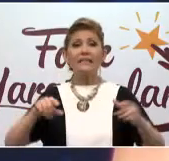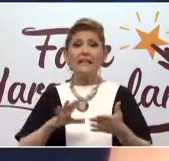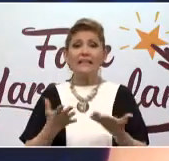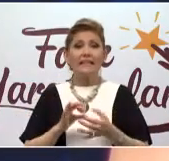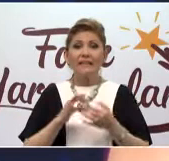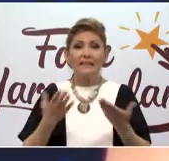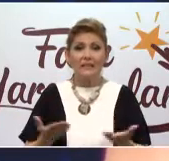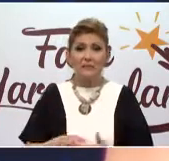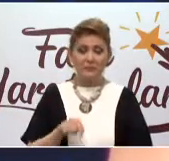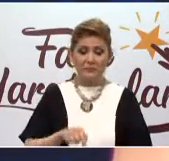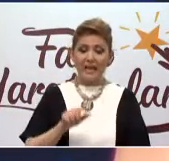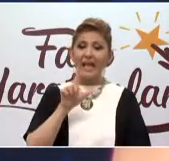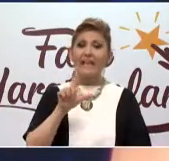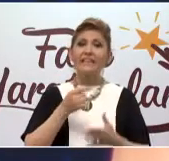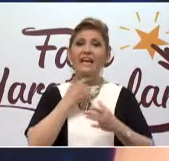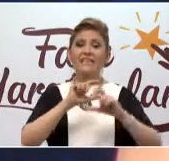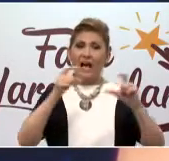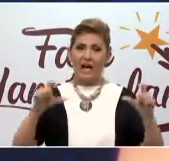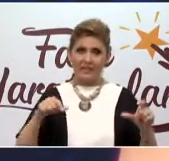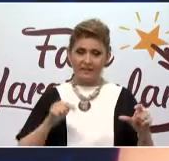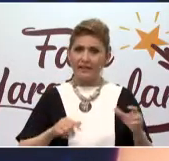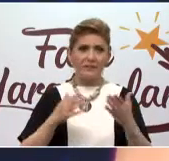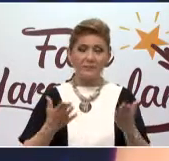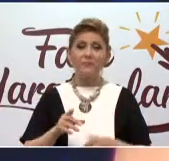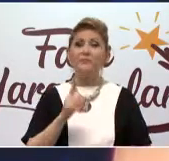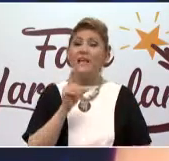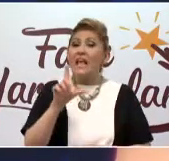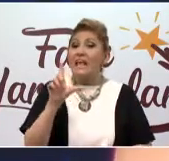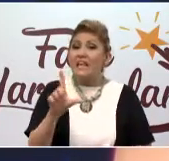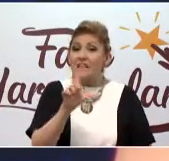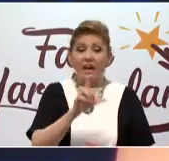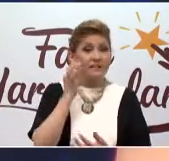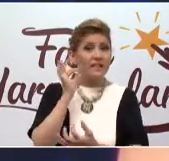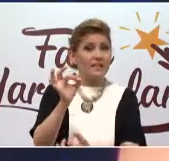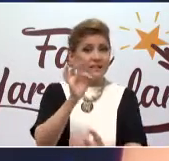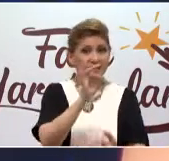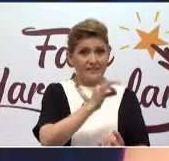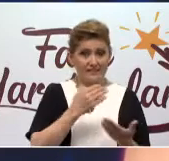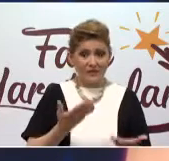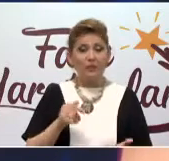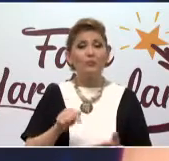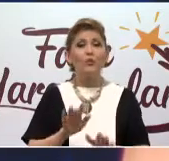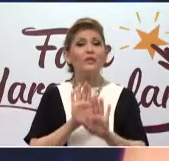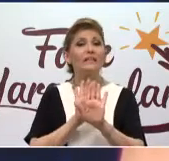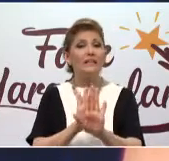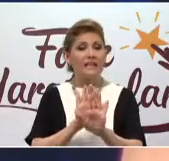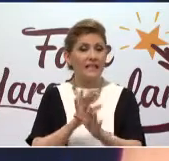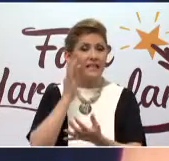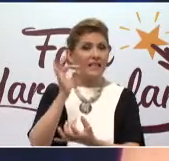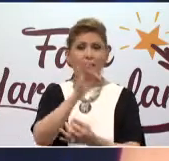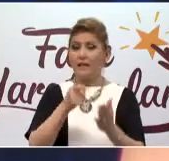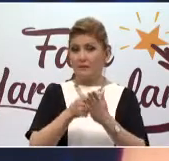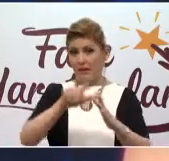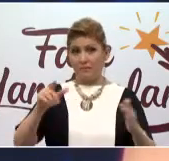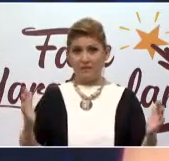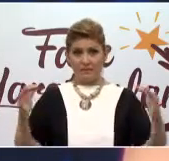Merhabalar. İhtiyaç haritası aslında kısaca ihtiyacı olan insanlarla buna destek sağlayabilecek insanları bir araya